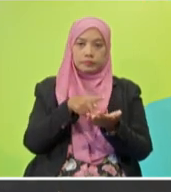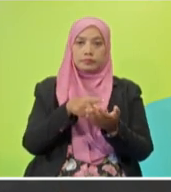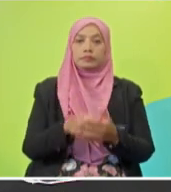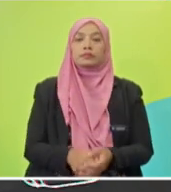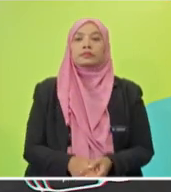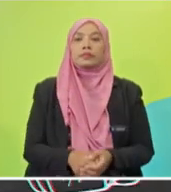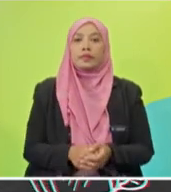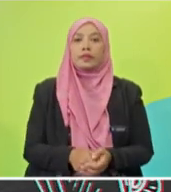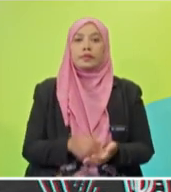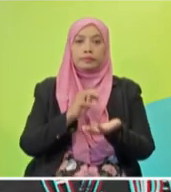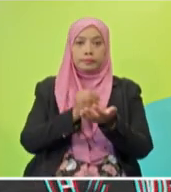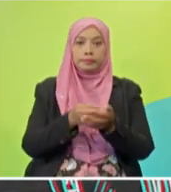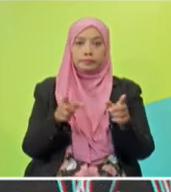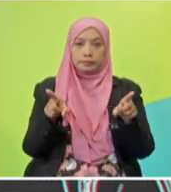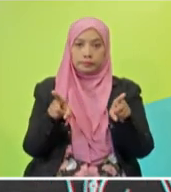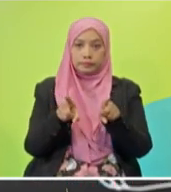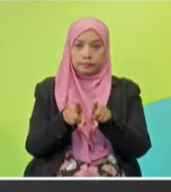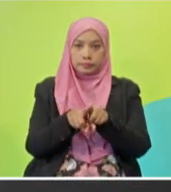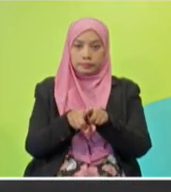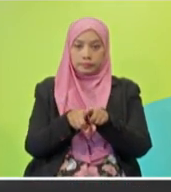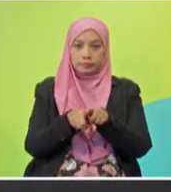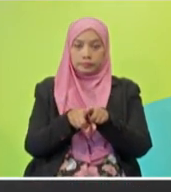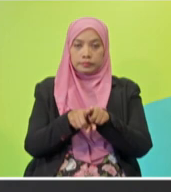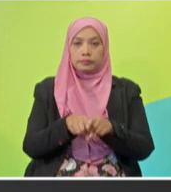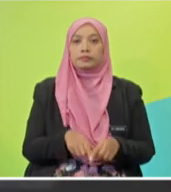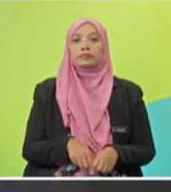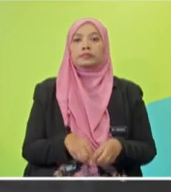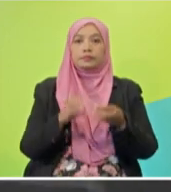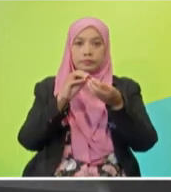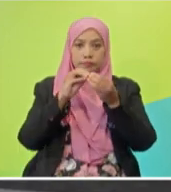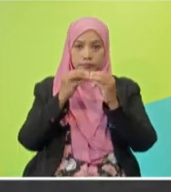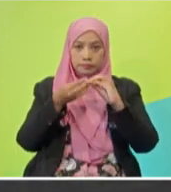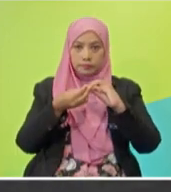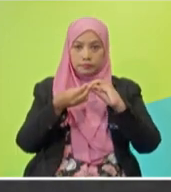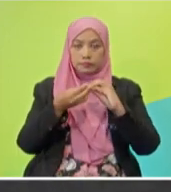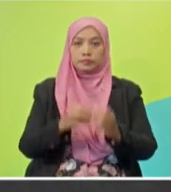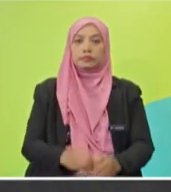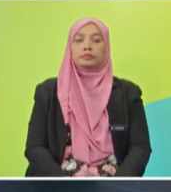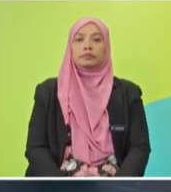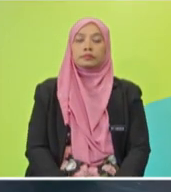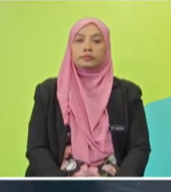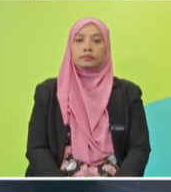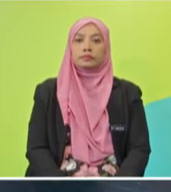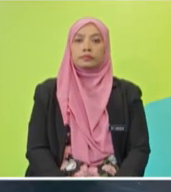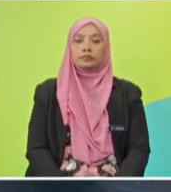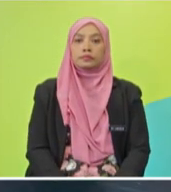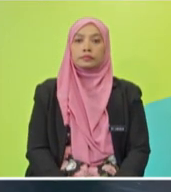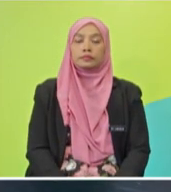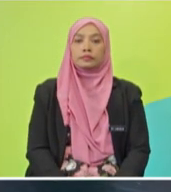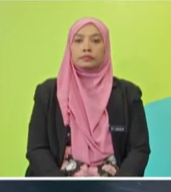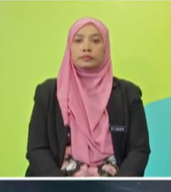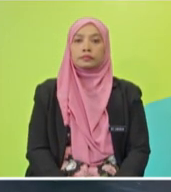setara dalam konteks berangka, geometri dan situasi harian. Okey, sebelum kita buat apa-apa, kita